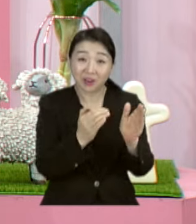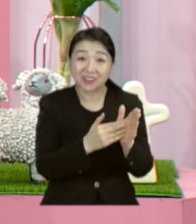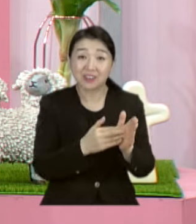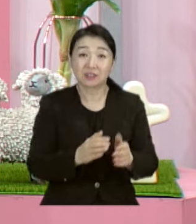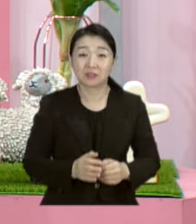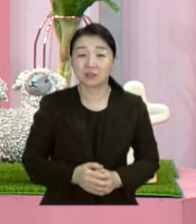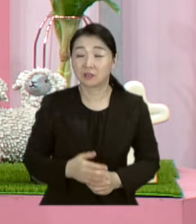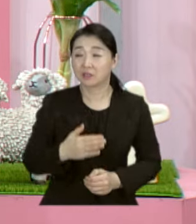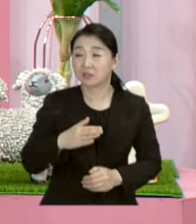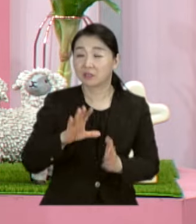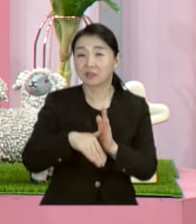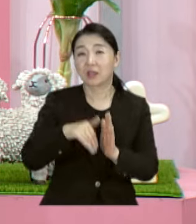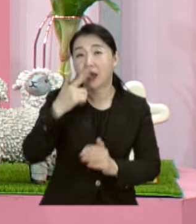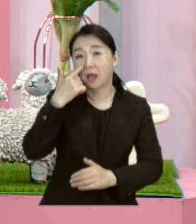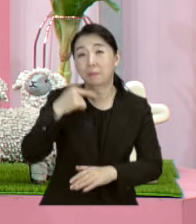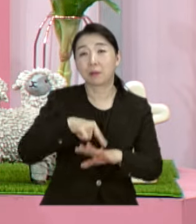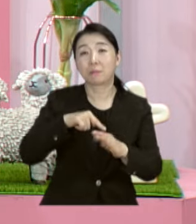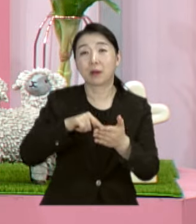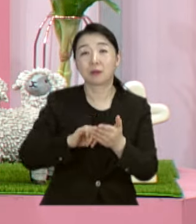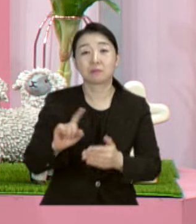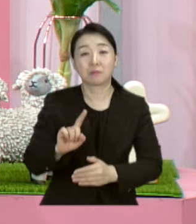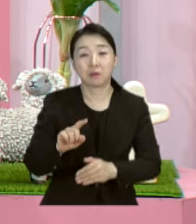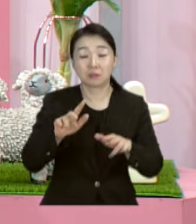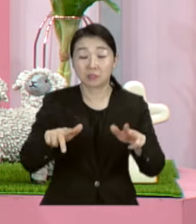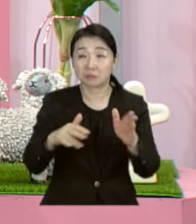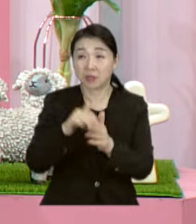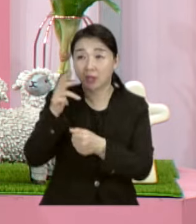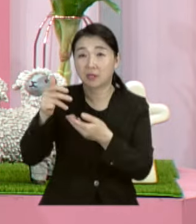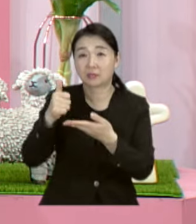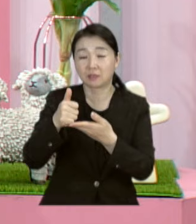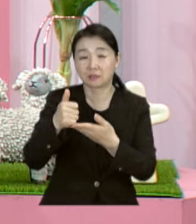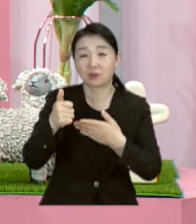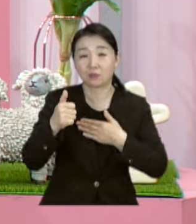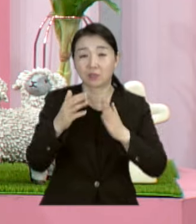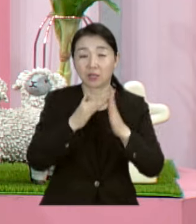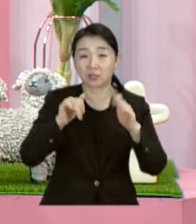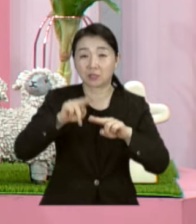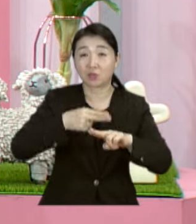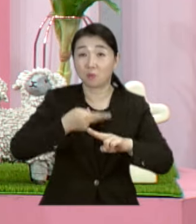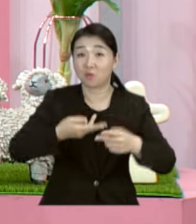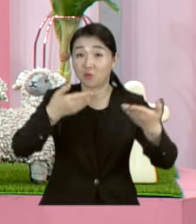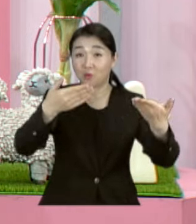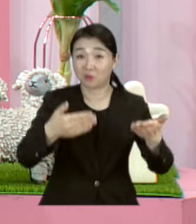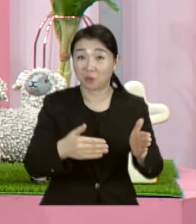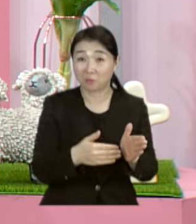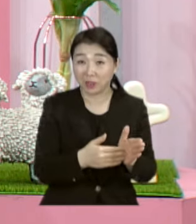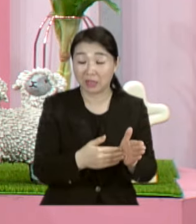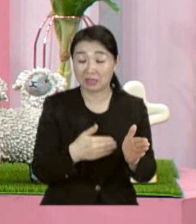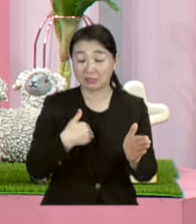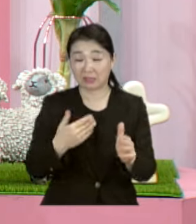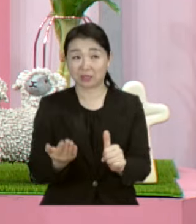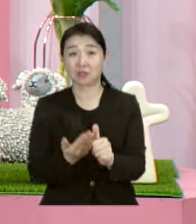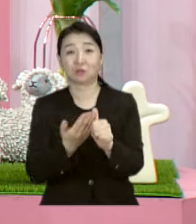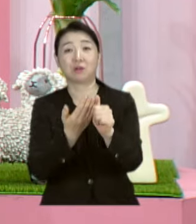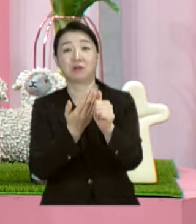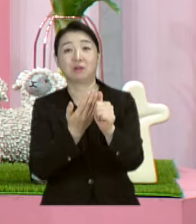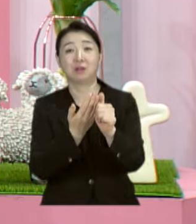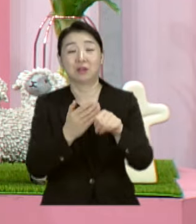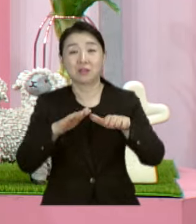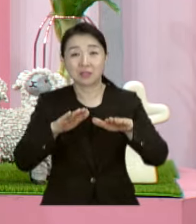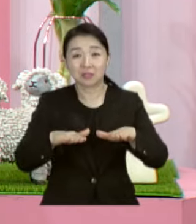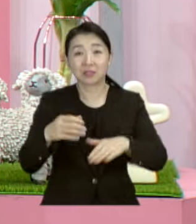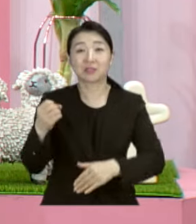저희 부친의 마음은 지금까지 하나님께서 예. 우리 가정에 선물로 보내주셔서 내가 키웠으니까